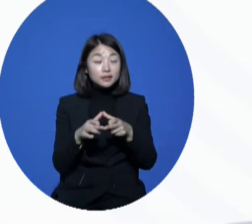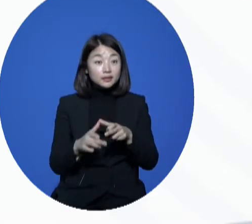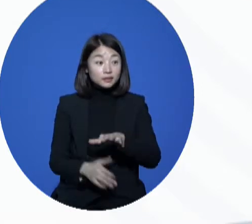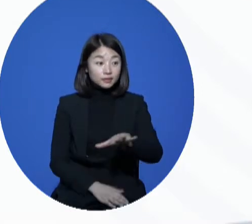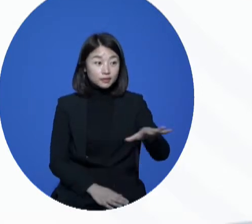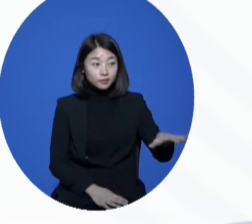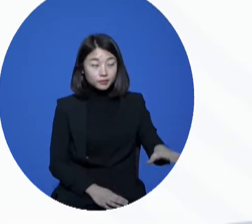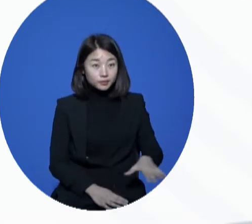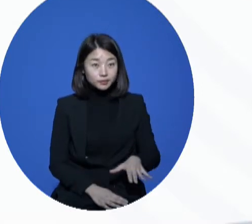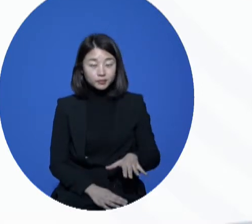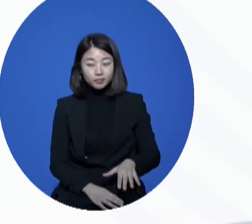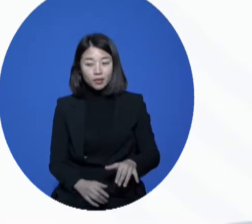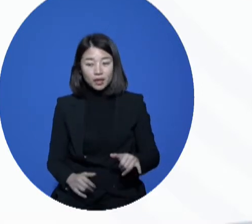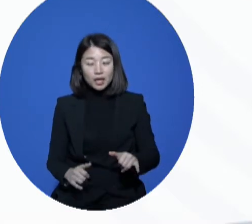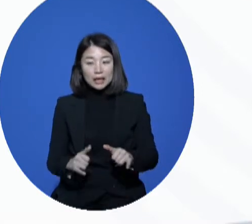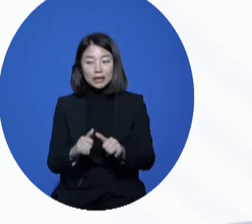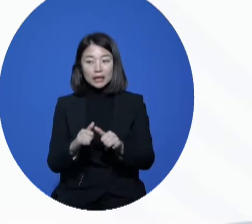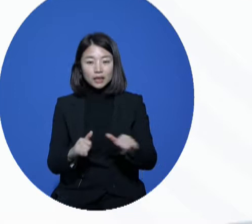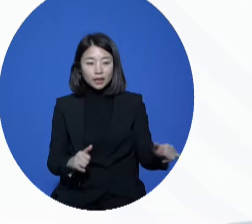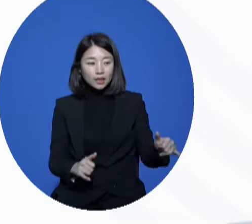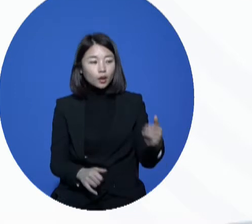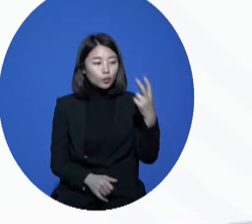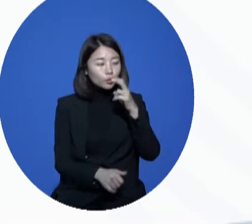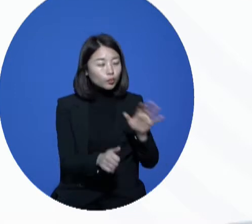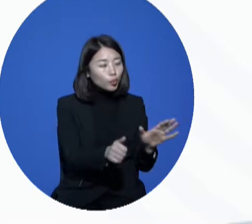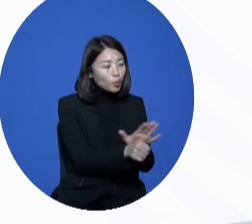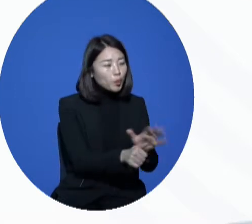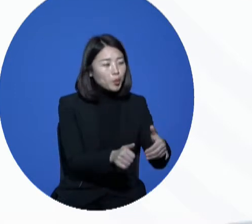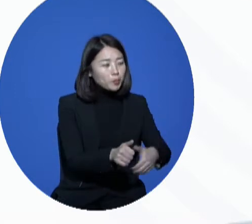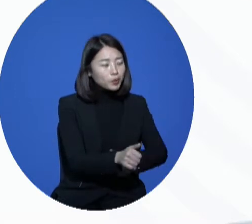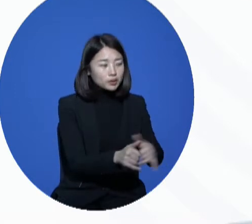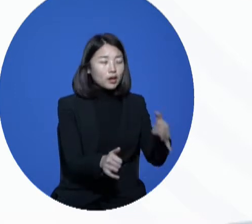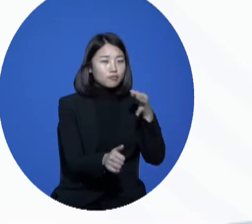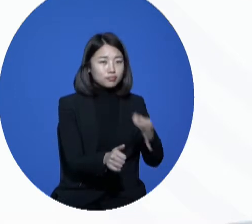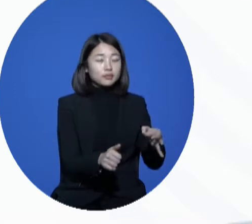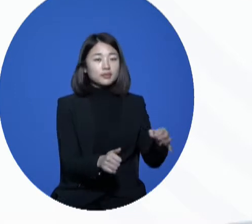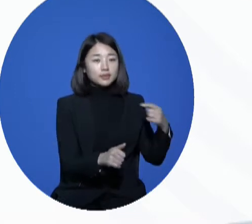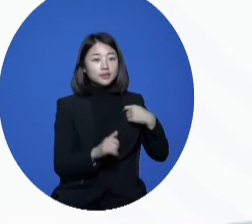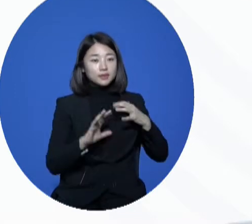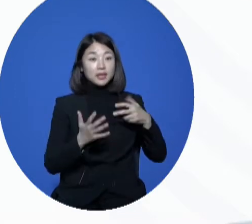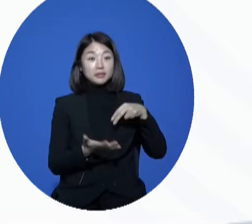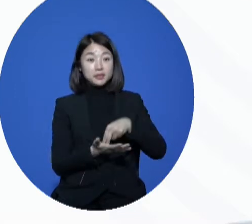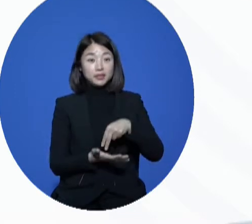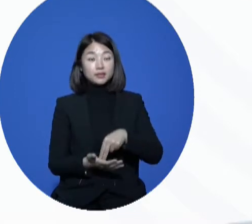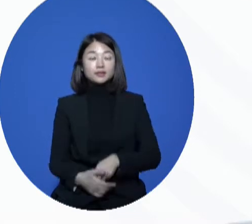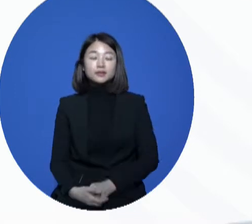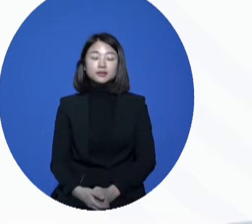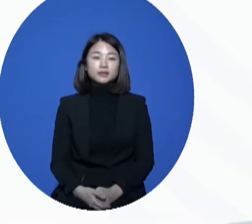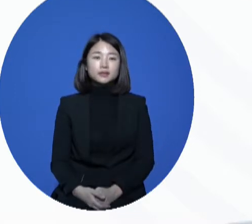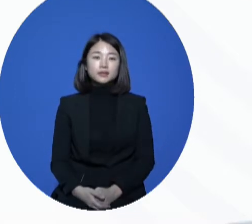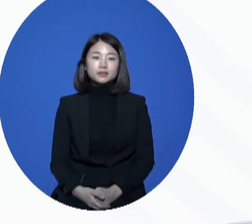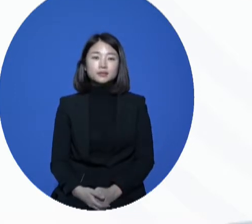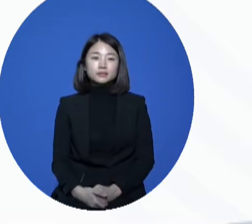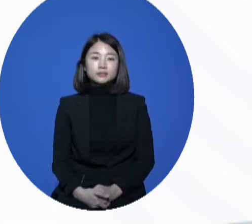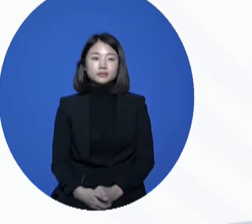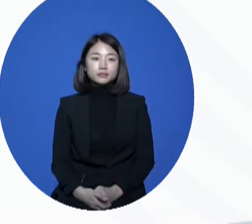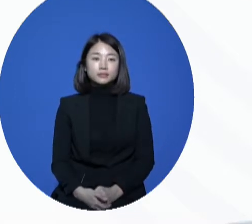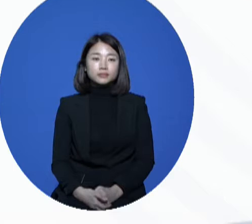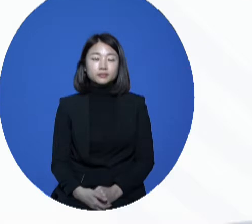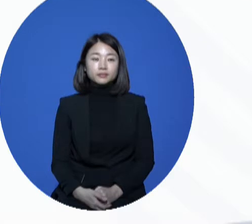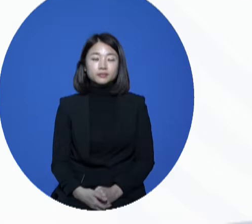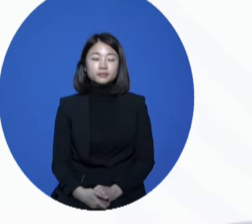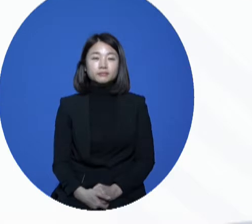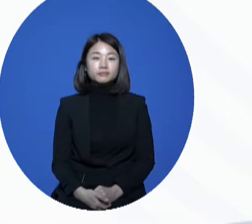대부분 사회적인 돌봄이 필요한 대상으로 여겨지고 있습니다. 그렇기 때문에